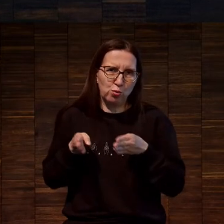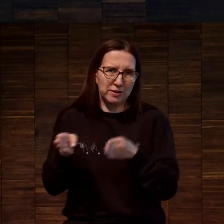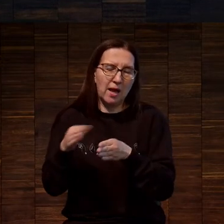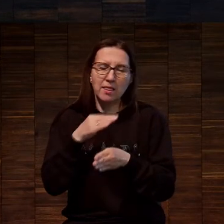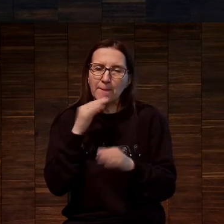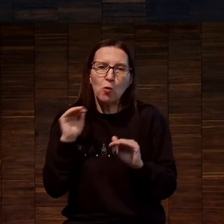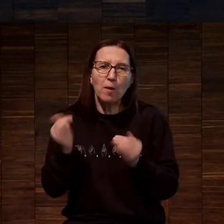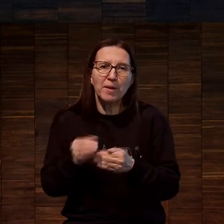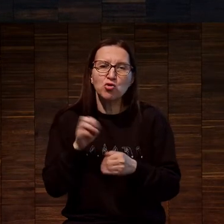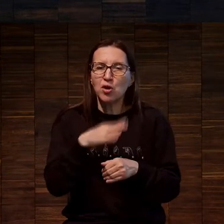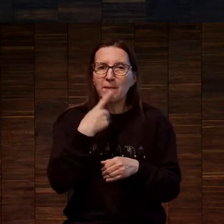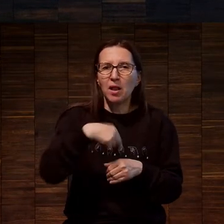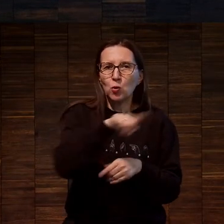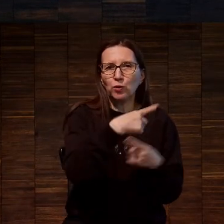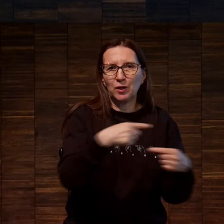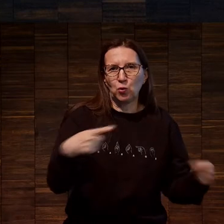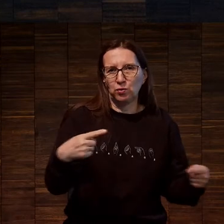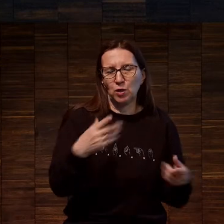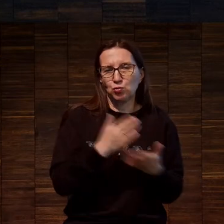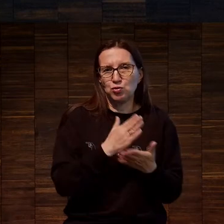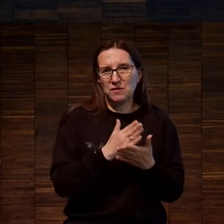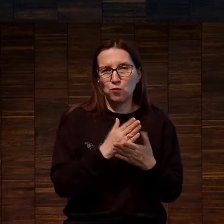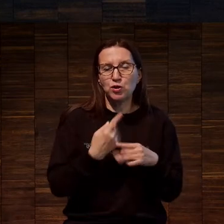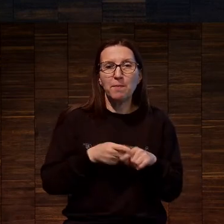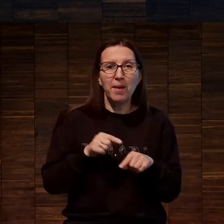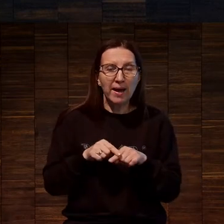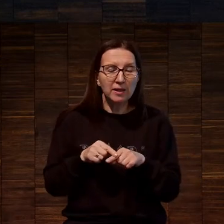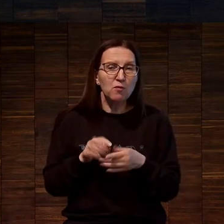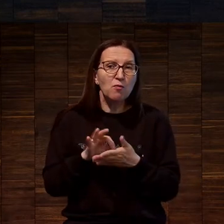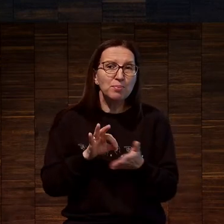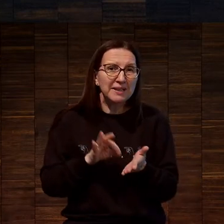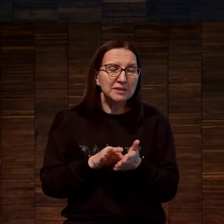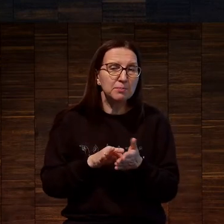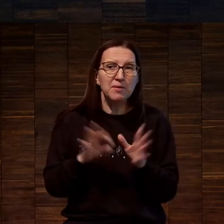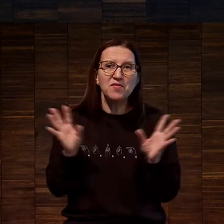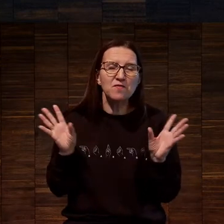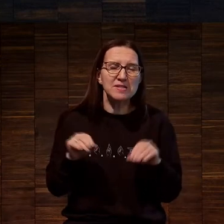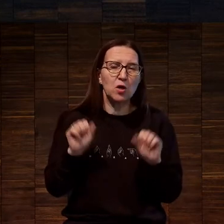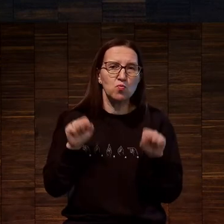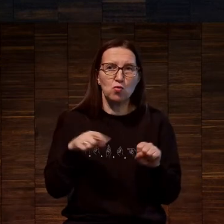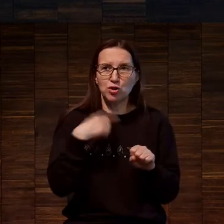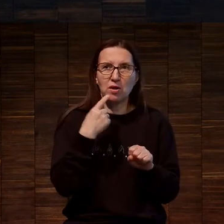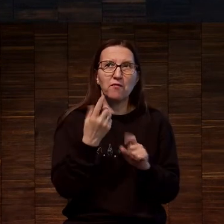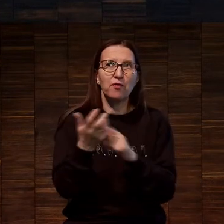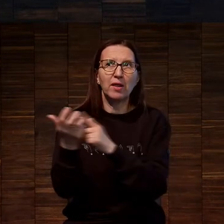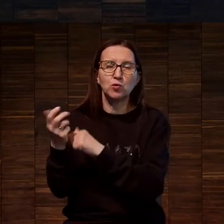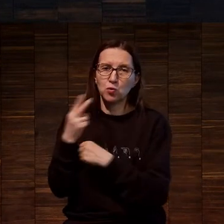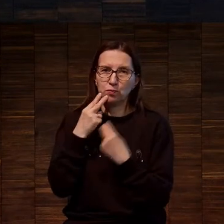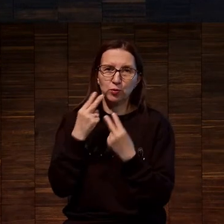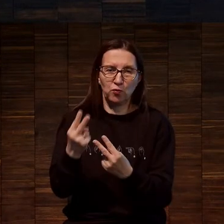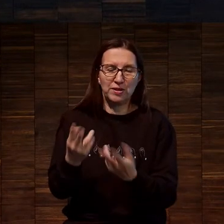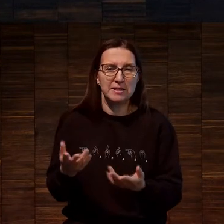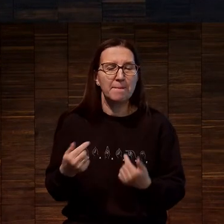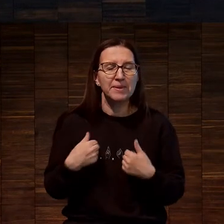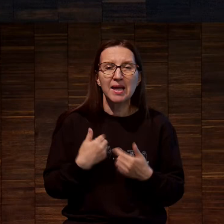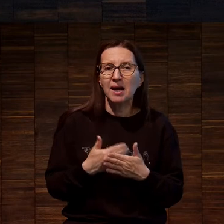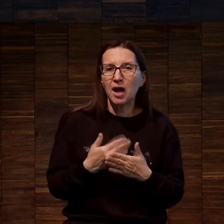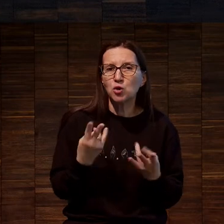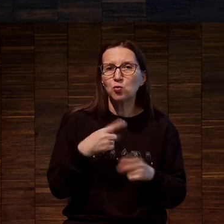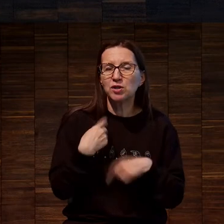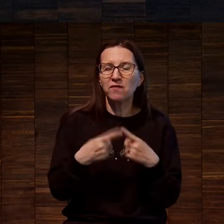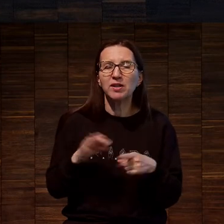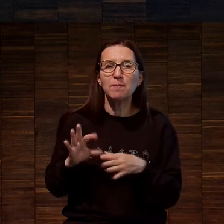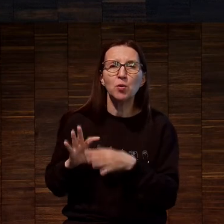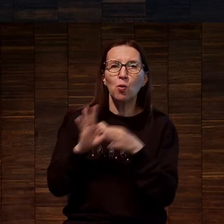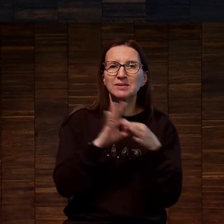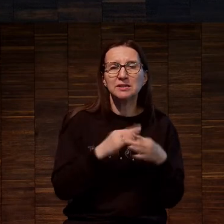намного уже, чем многие другие, которые на социуме присутствуют. Поэтому этих людей вообще, в принципе, всех можно в лицо увидеть. Мне кажется, нужно говорить про